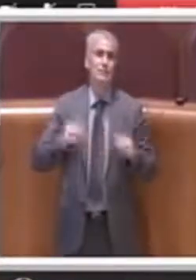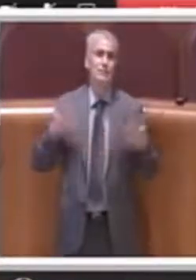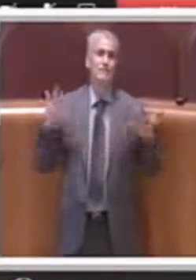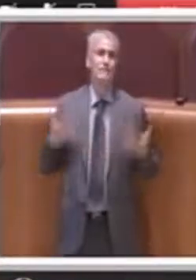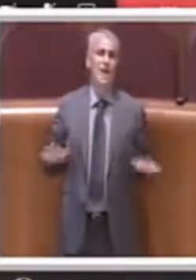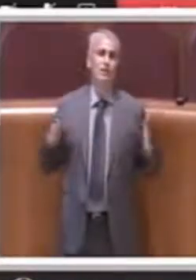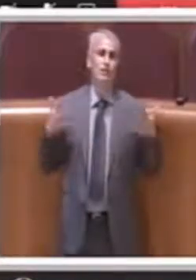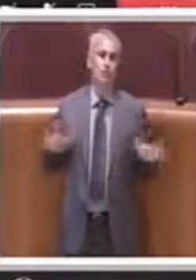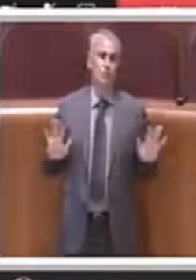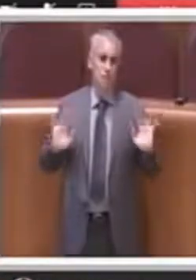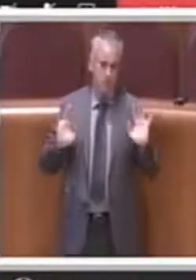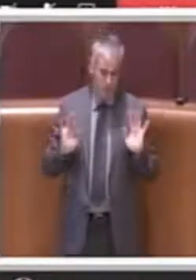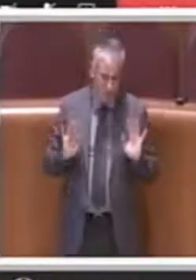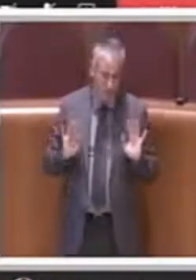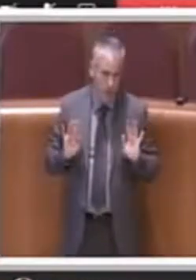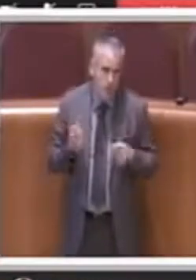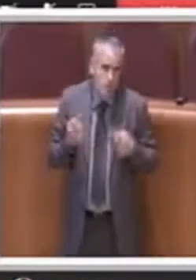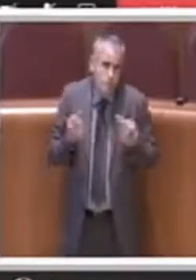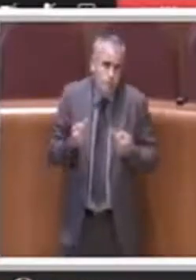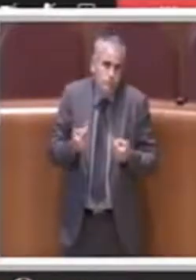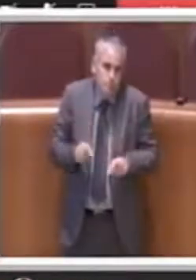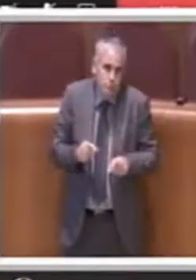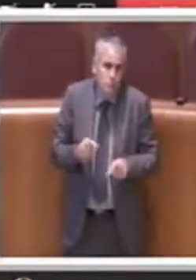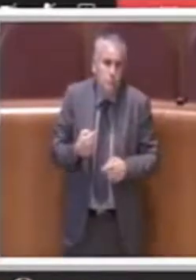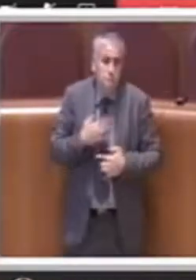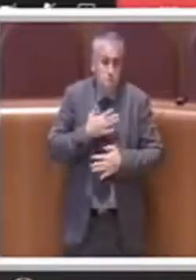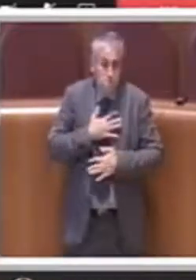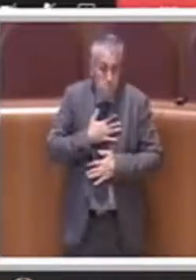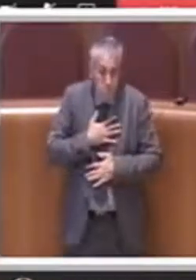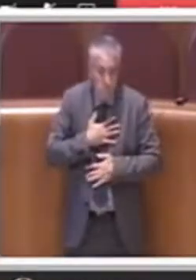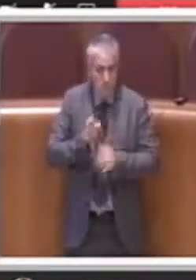l'ha fatto, e quindi, insomma,